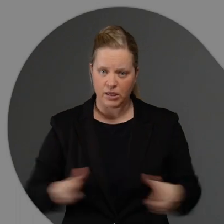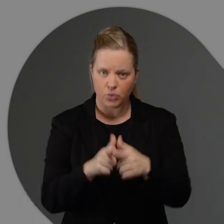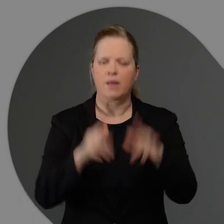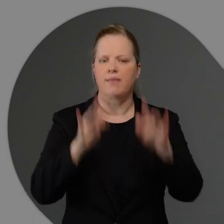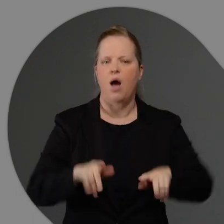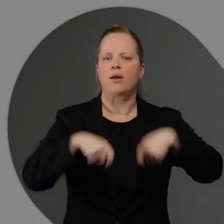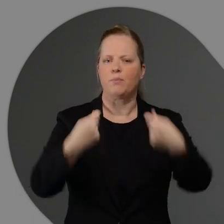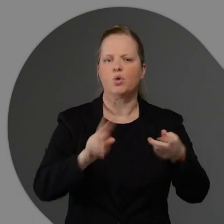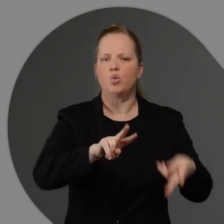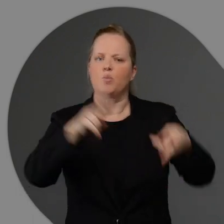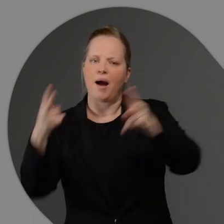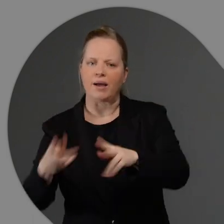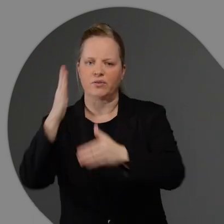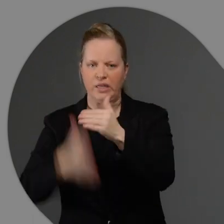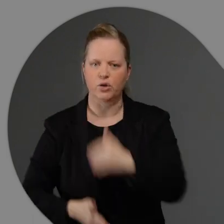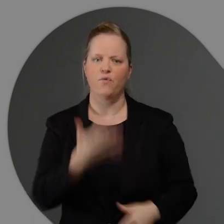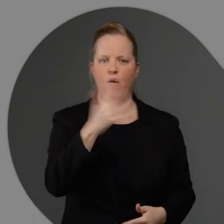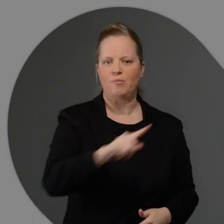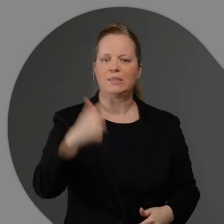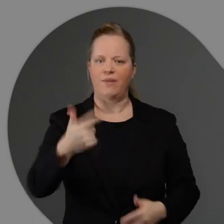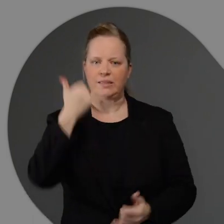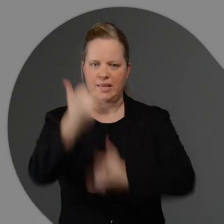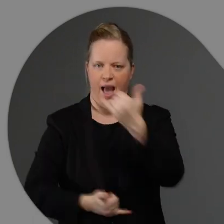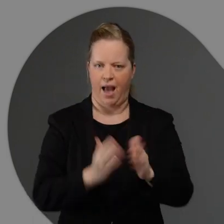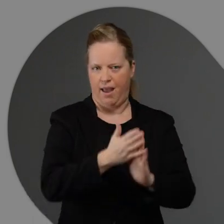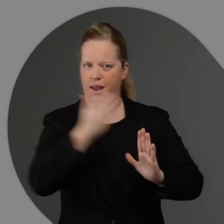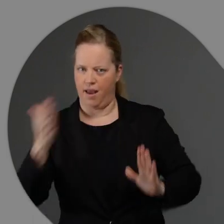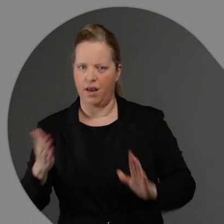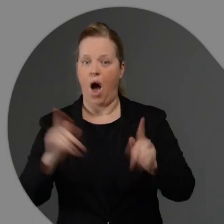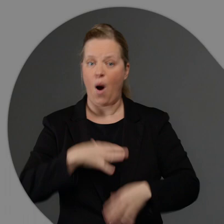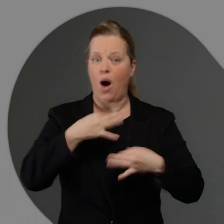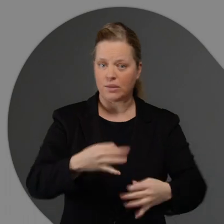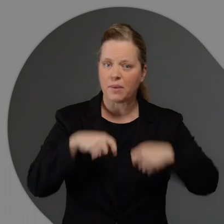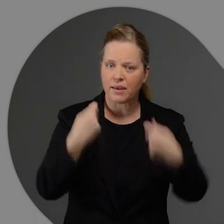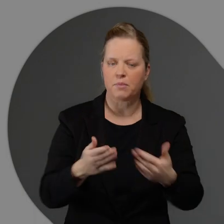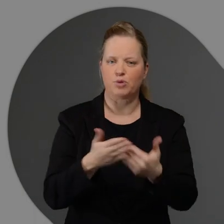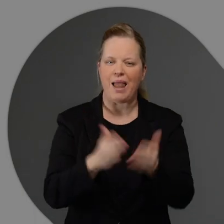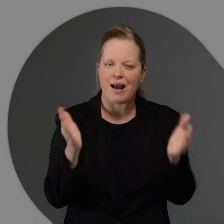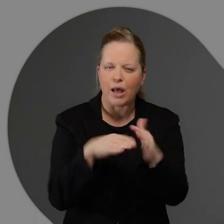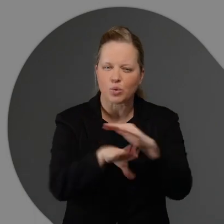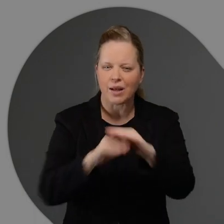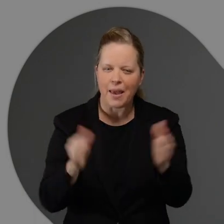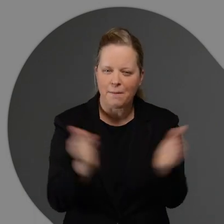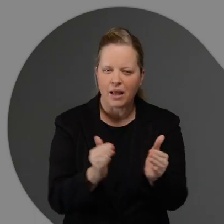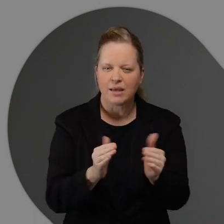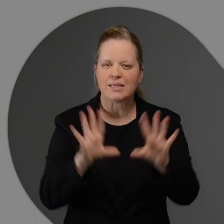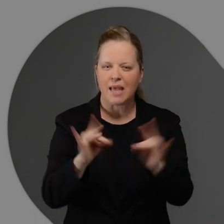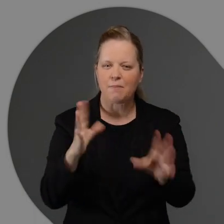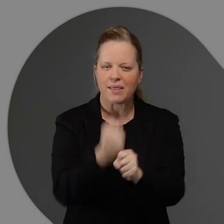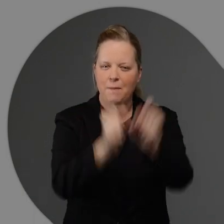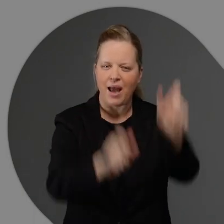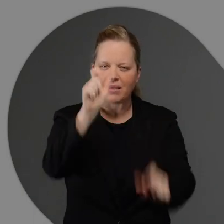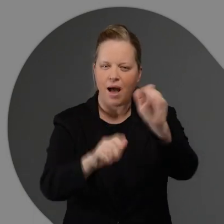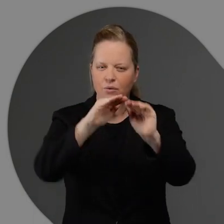Dienstleistungen gibt es Übergangsfristen von 5 bis zu 20 Jahren. Und Ausnahmen gibt es auch, zum Beispiel für Kleinstunternehmen mit weniger